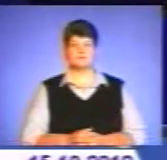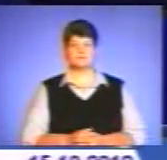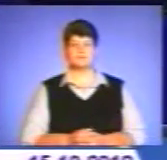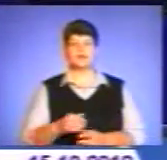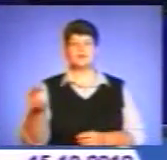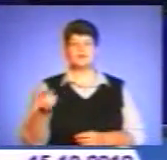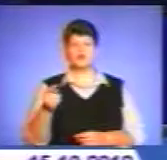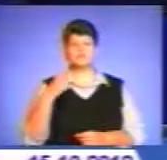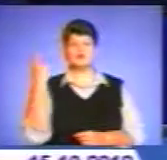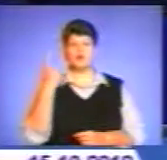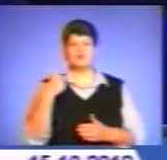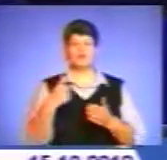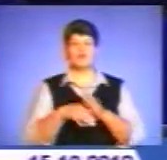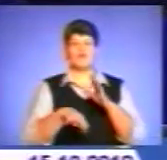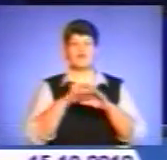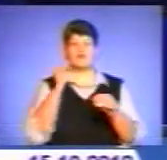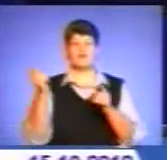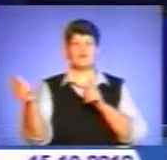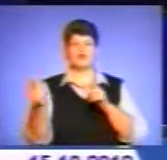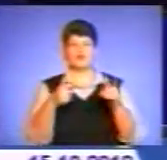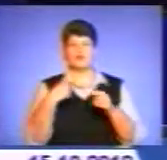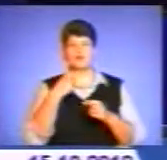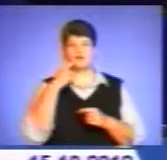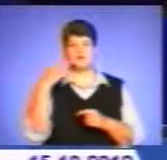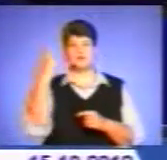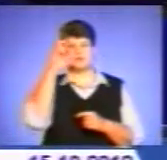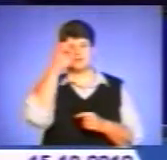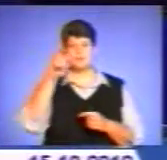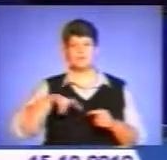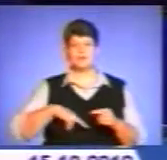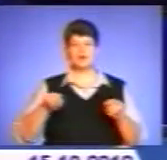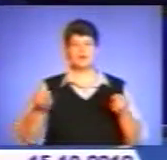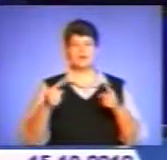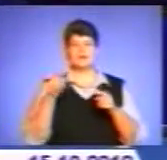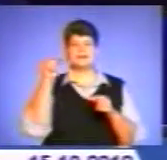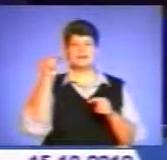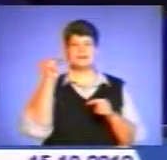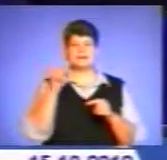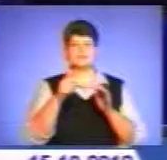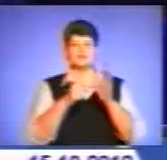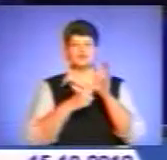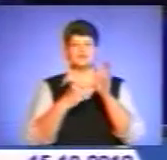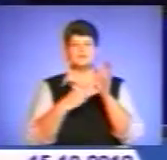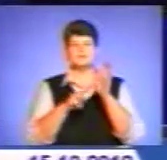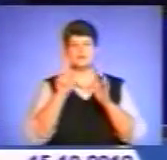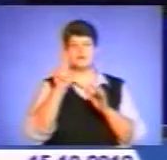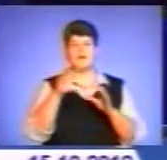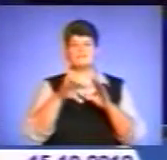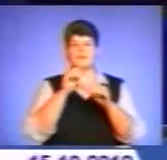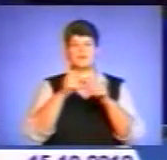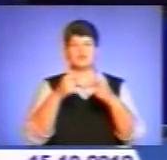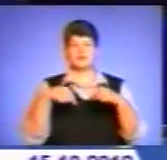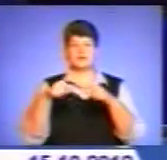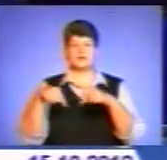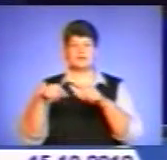Тернопільська область до виборів готова, кажуть в облдержадміністрації. Утворена 1181 виборча дільниця. Органи